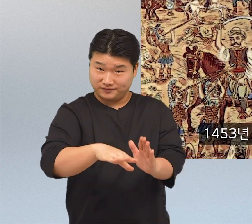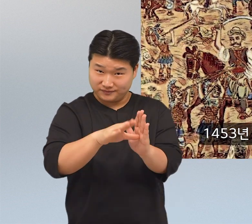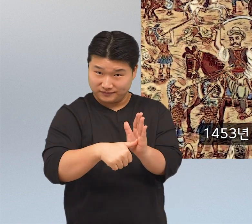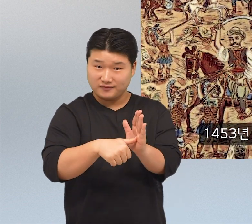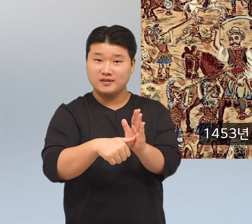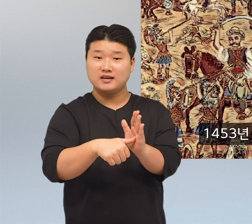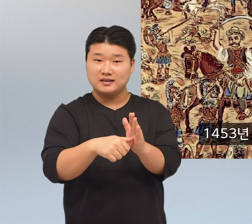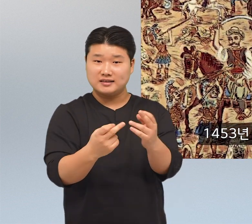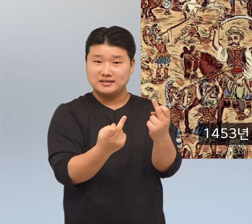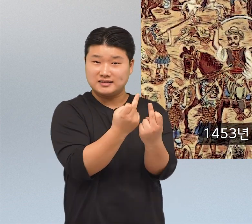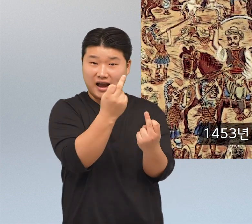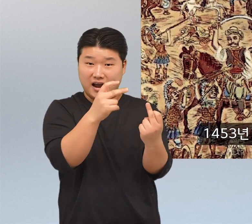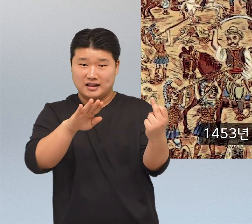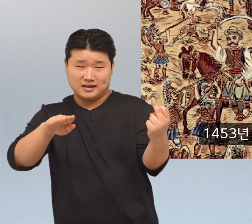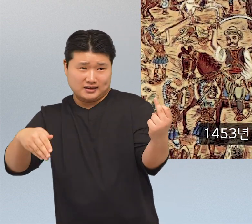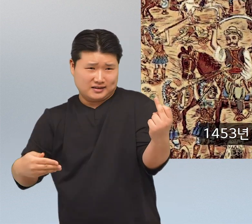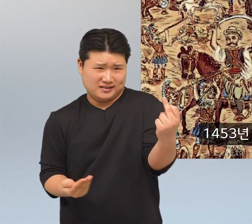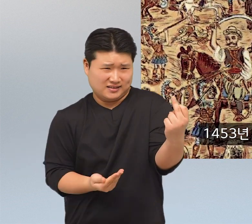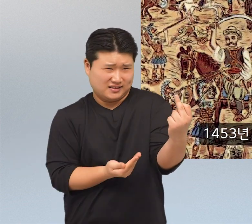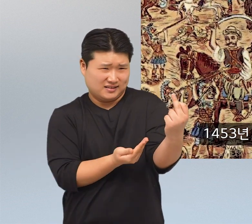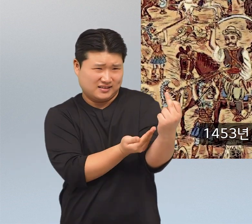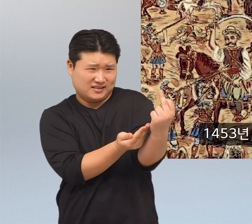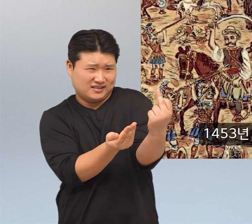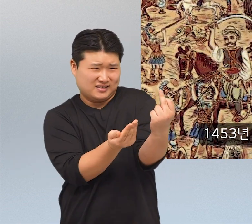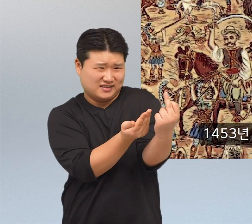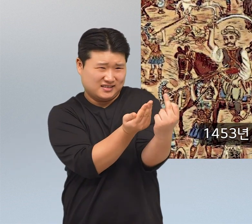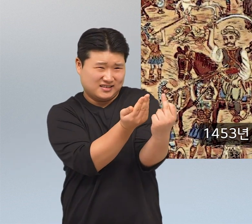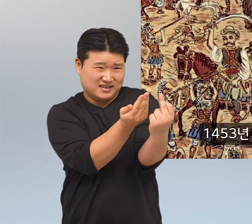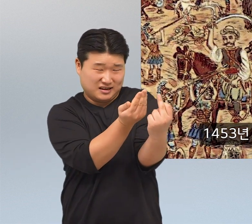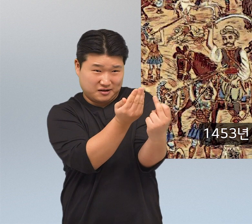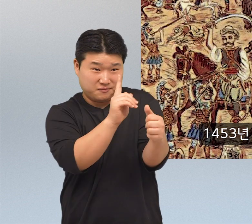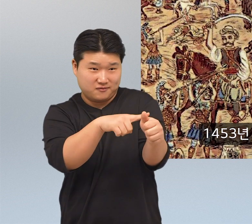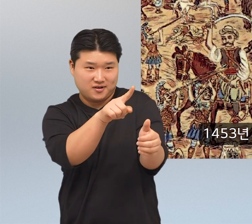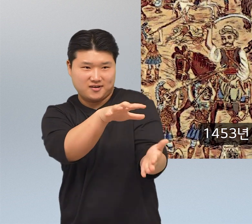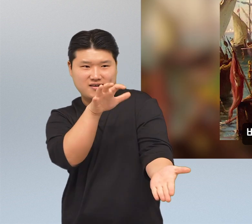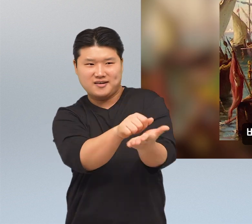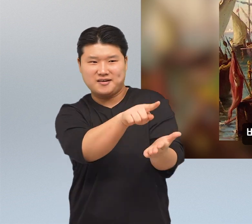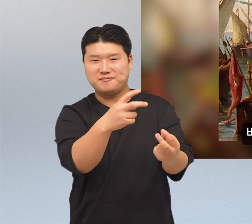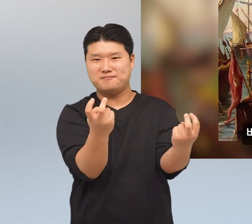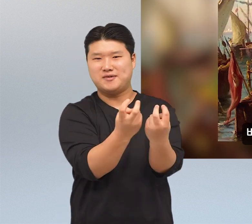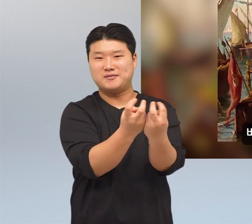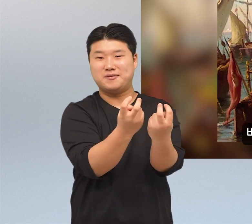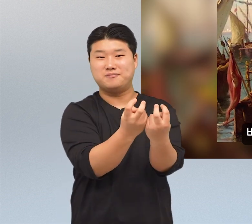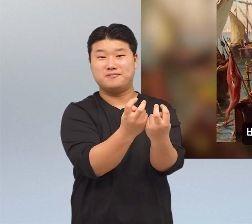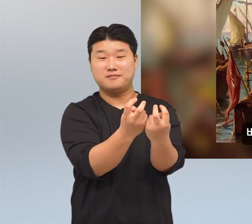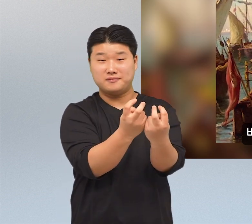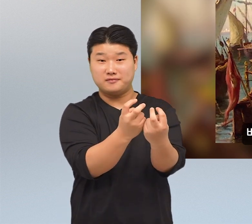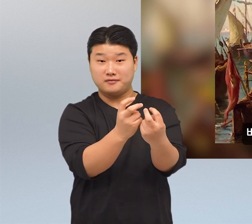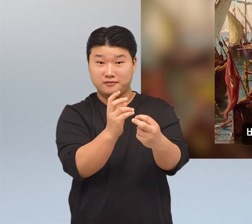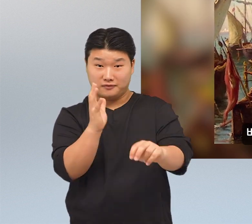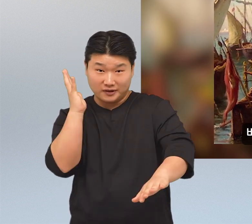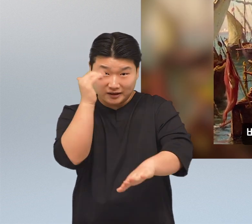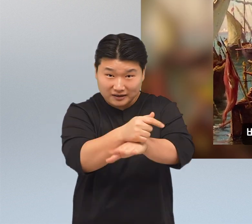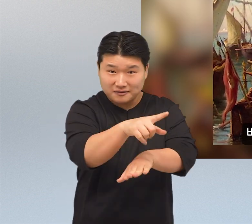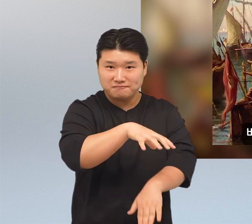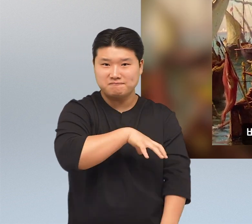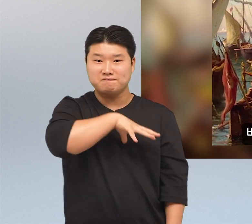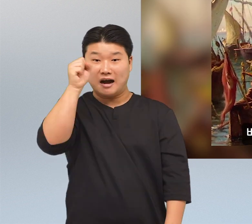1453년 비잔티움 제국의 수도 콘스탄티노플을 포위해 배를 산으로